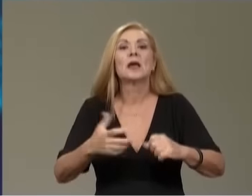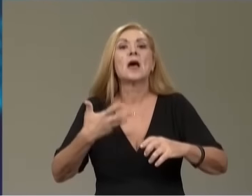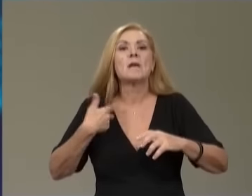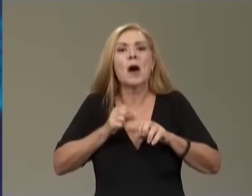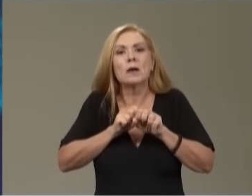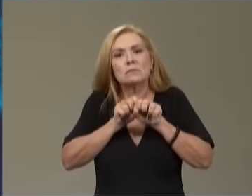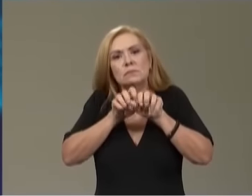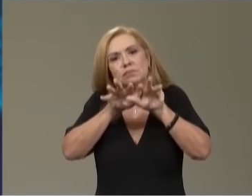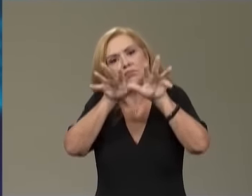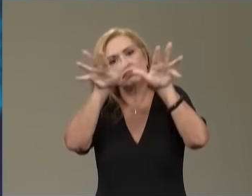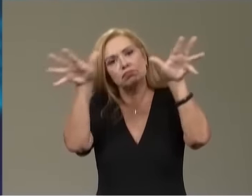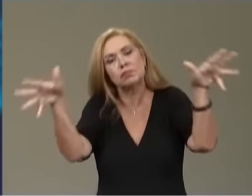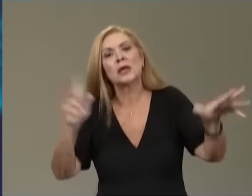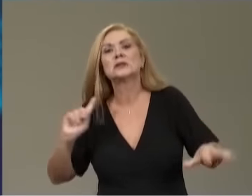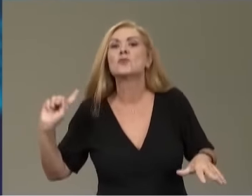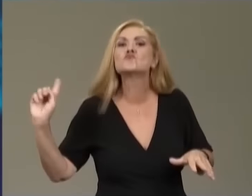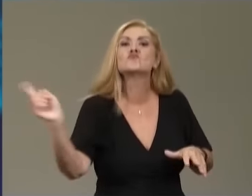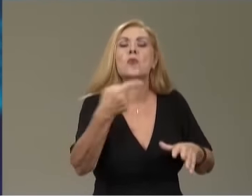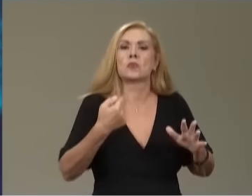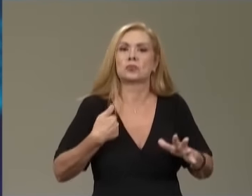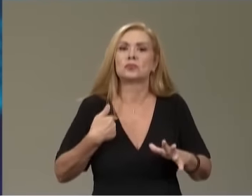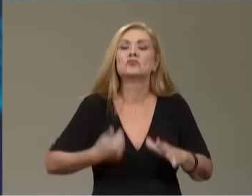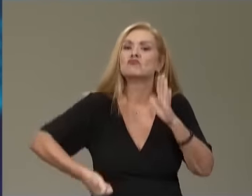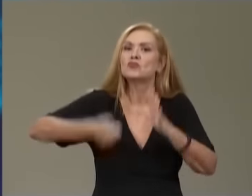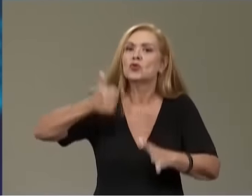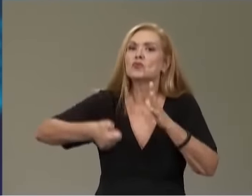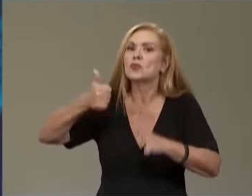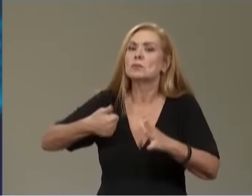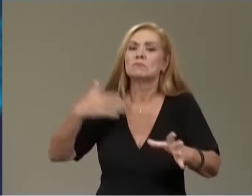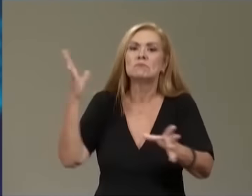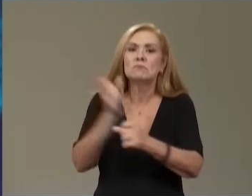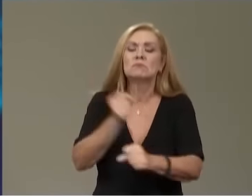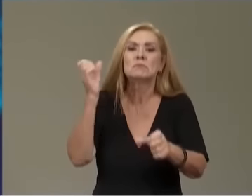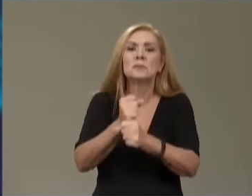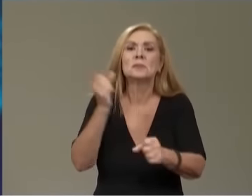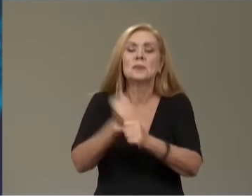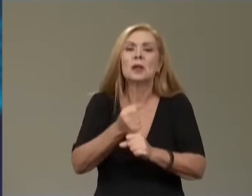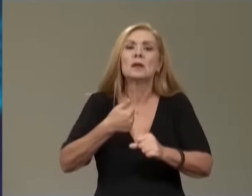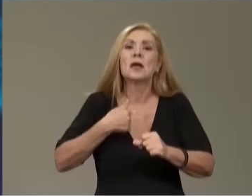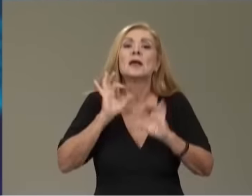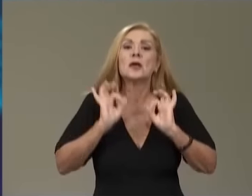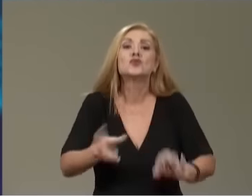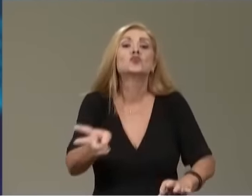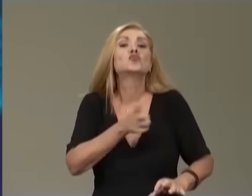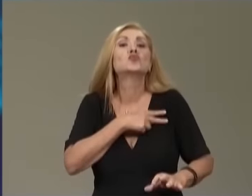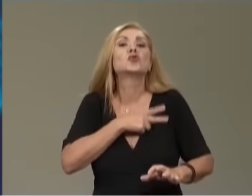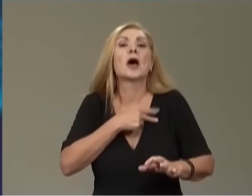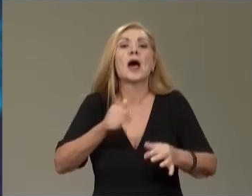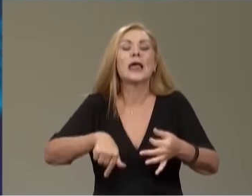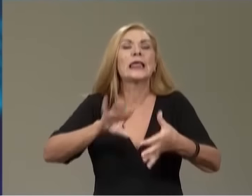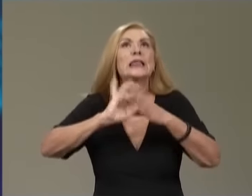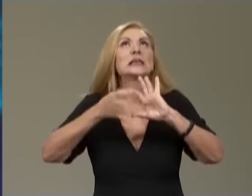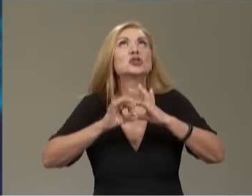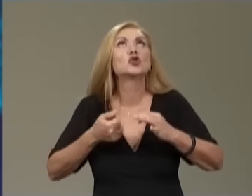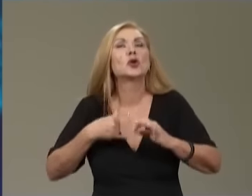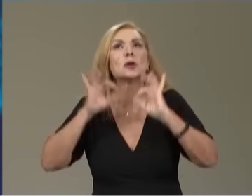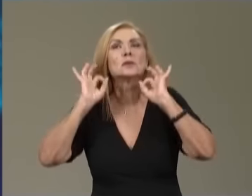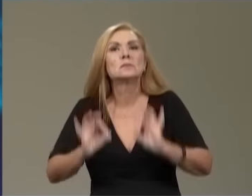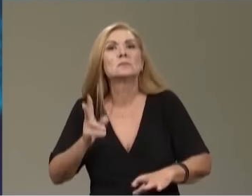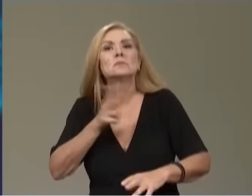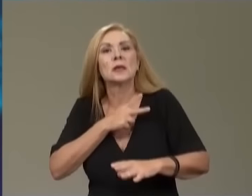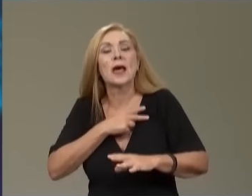όλους. Πετύχαμε νίκες που μας κράτησαν στη σωστή πλευρά της ιστορίας. Μας κράτησαν μέσα